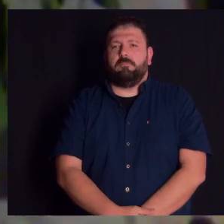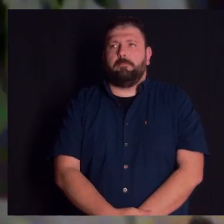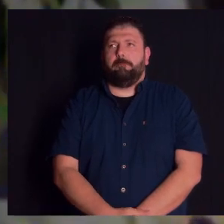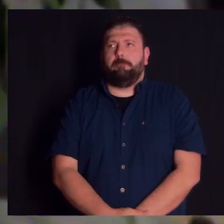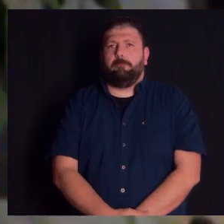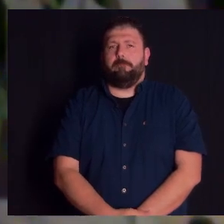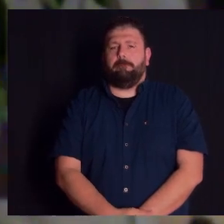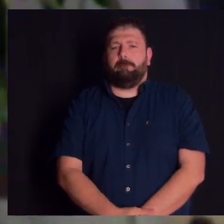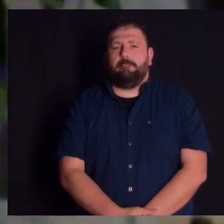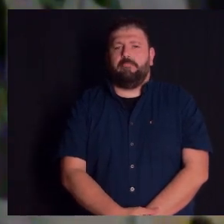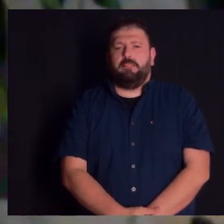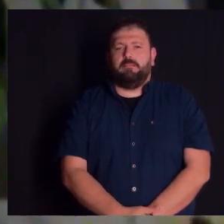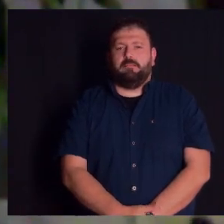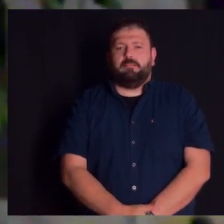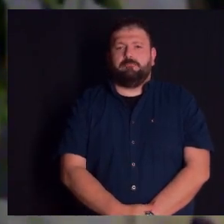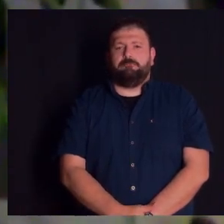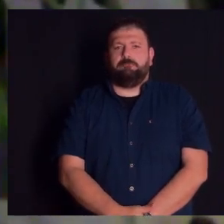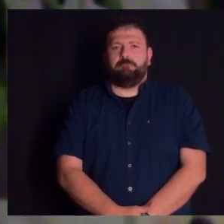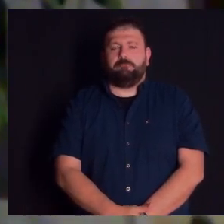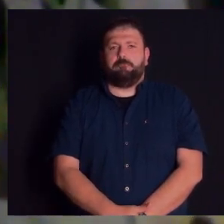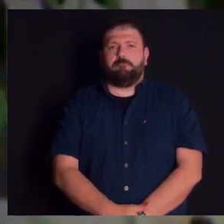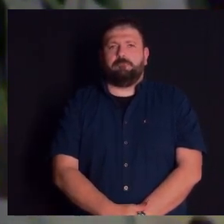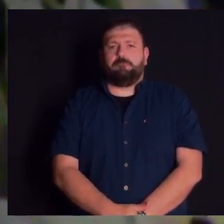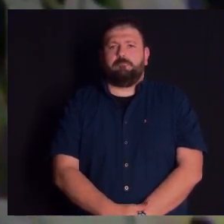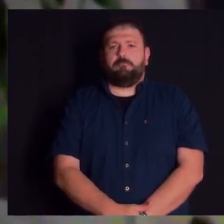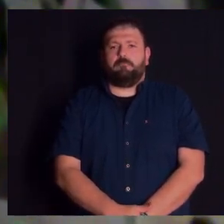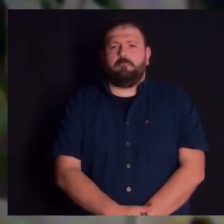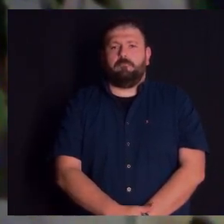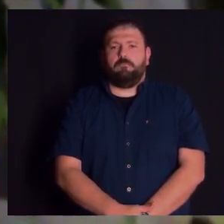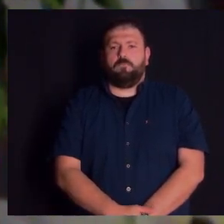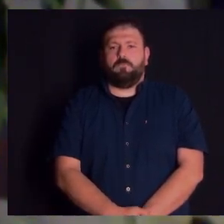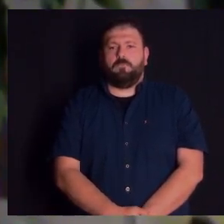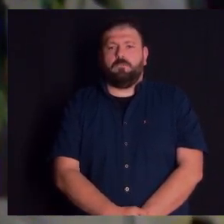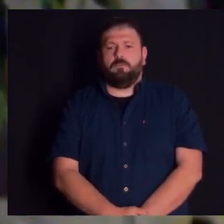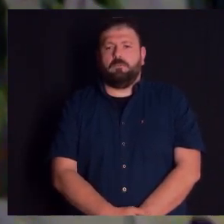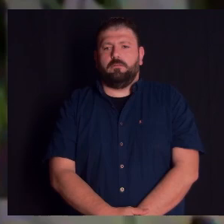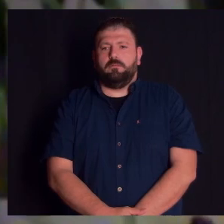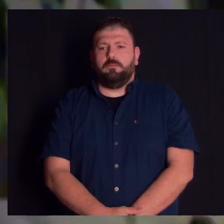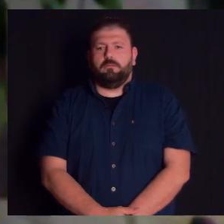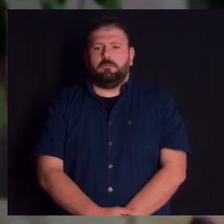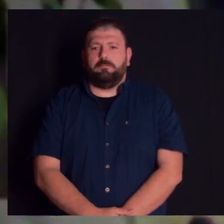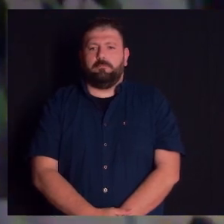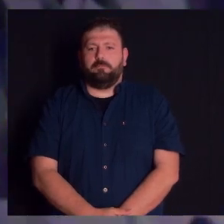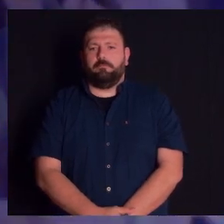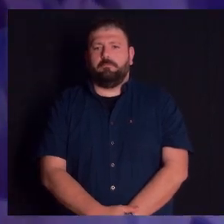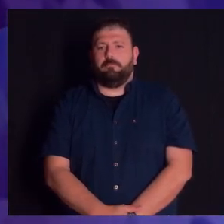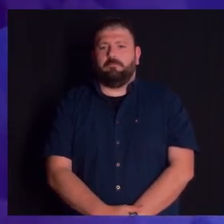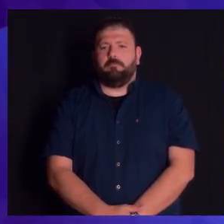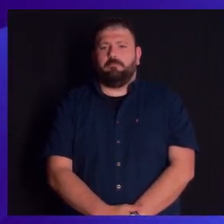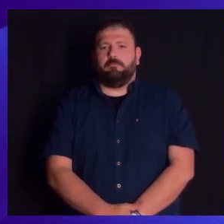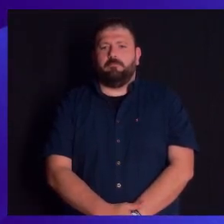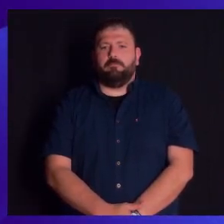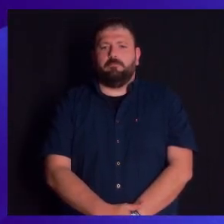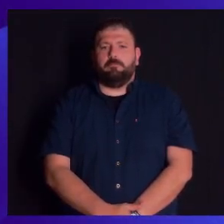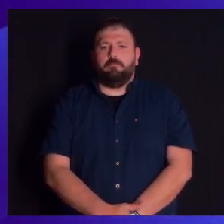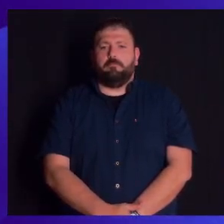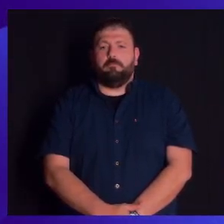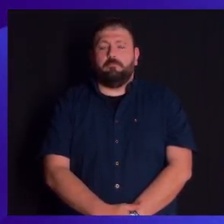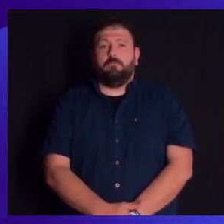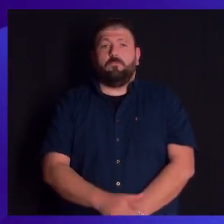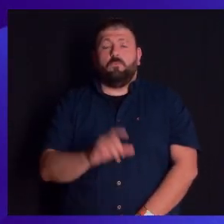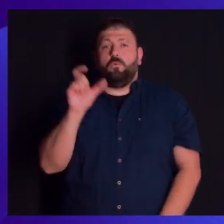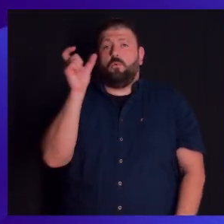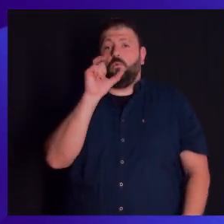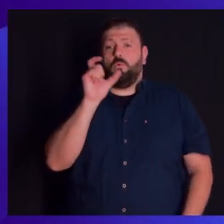видели, как разоряются предприниматели традиционного бизнеса, которые имеют магазины в торговых центрах, которые закрылись, Y